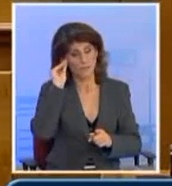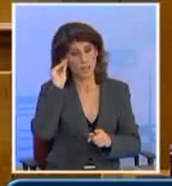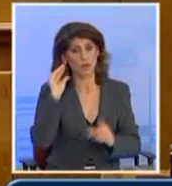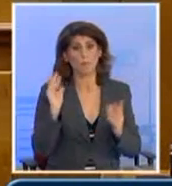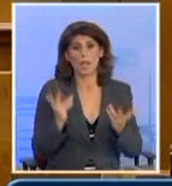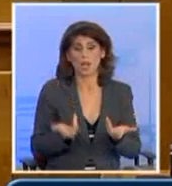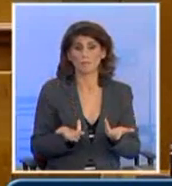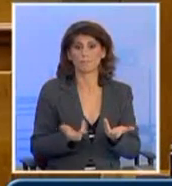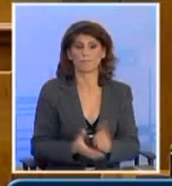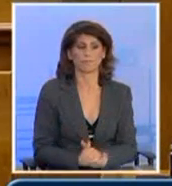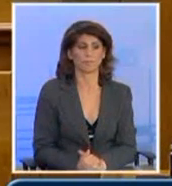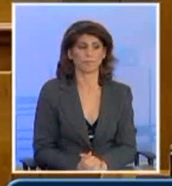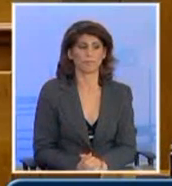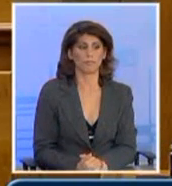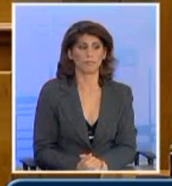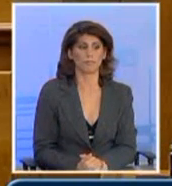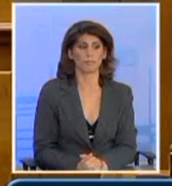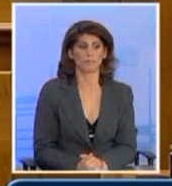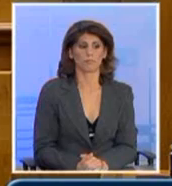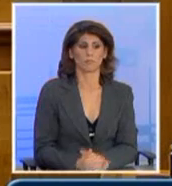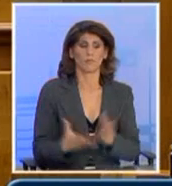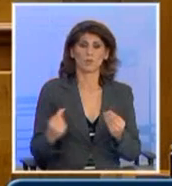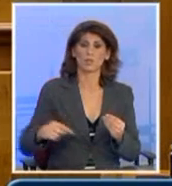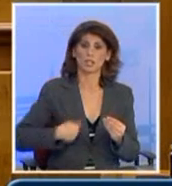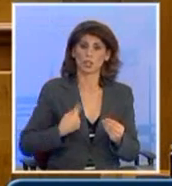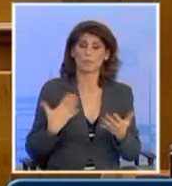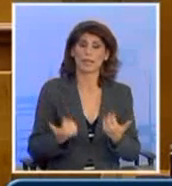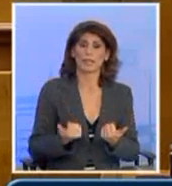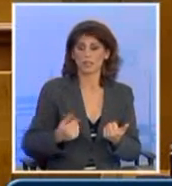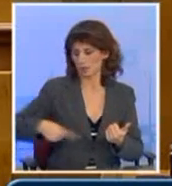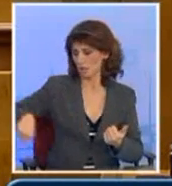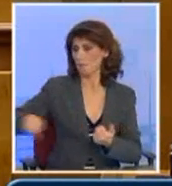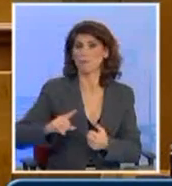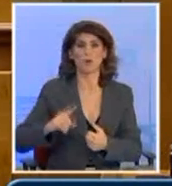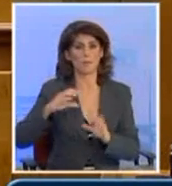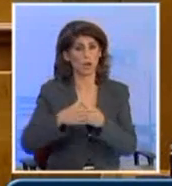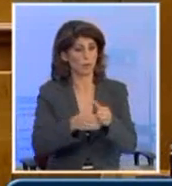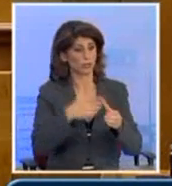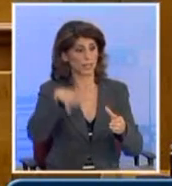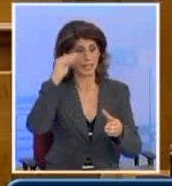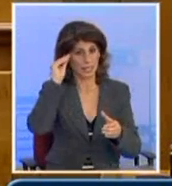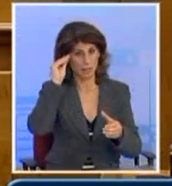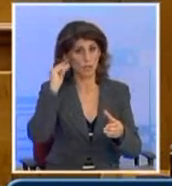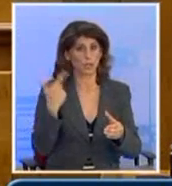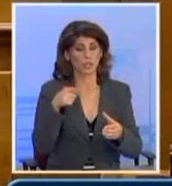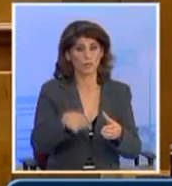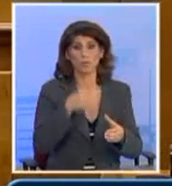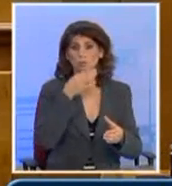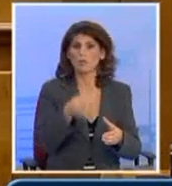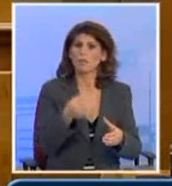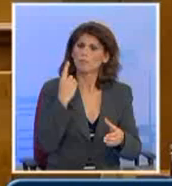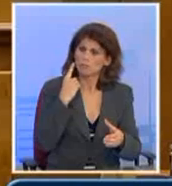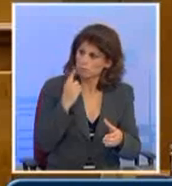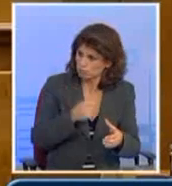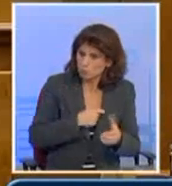αντιλαμβάνομαι πόσο ενοχλημένη μπορεί να είναι η αντιπολίτευση όταν καταλαβαίνει ότι αυτό που λέμε το